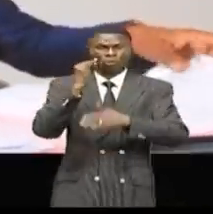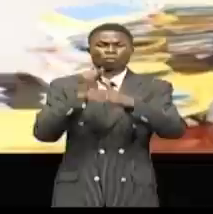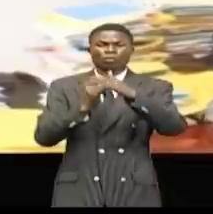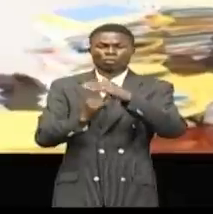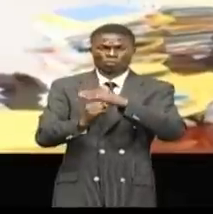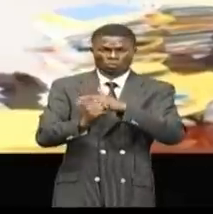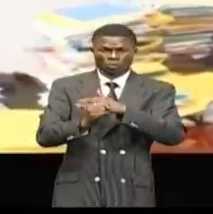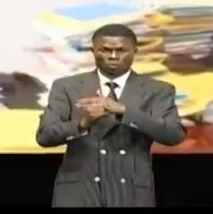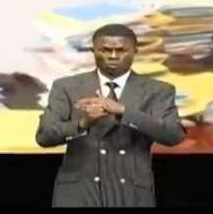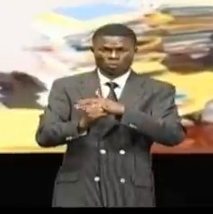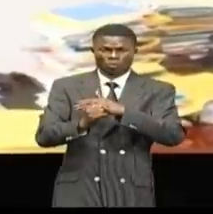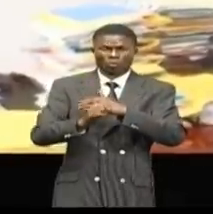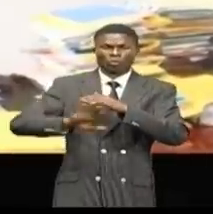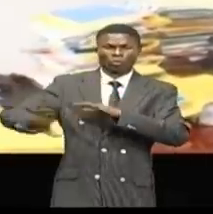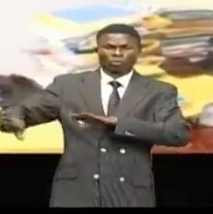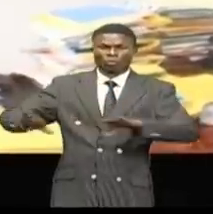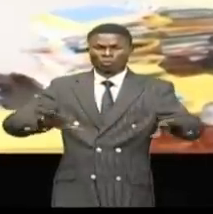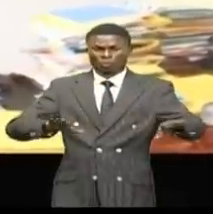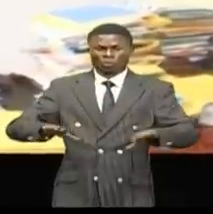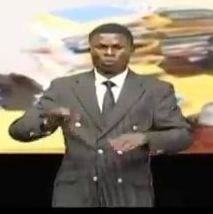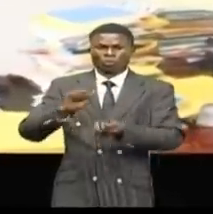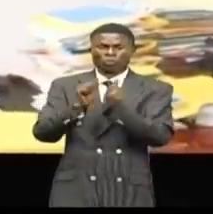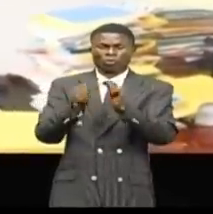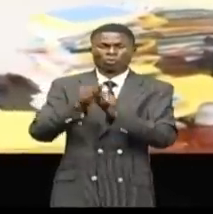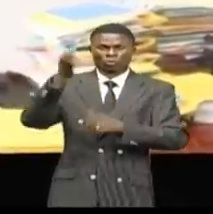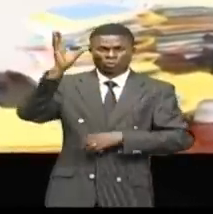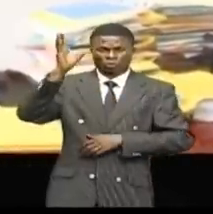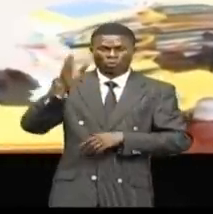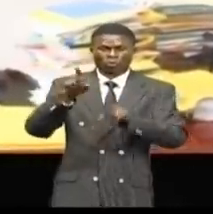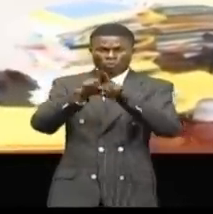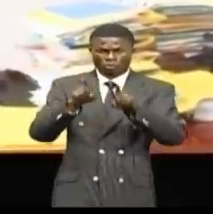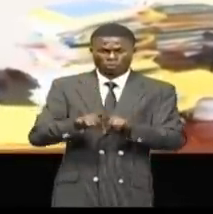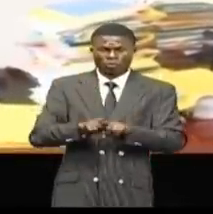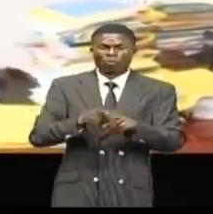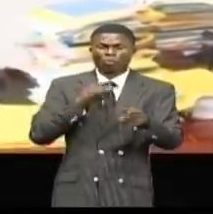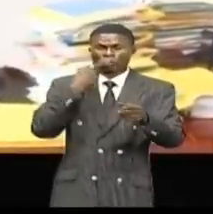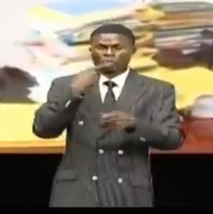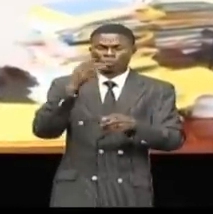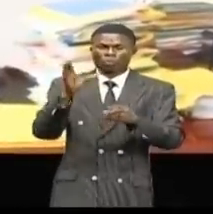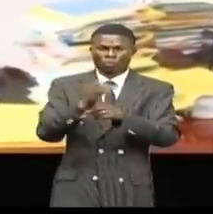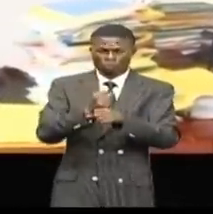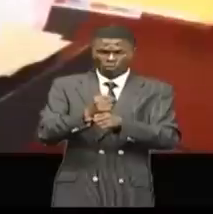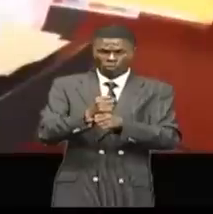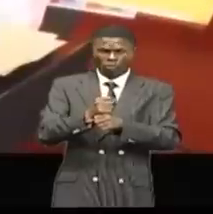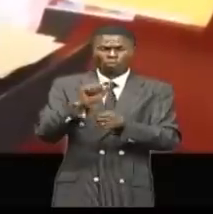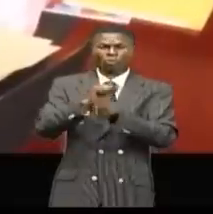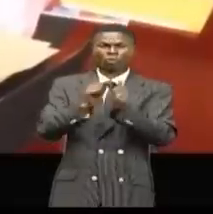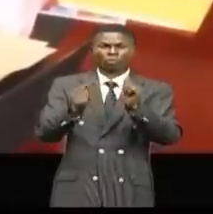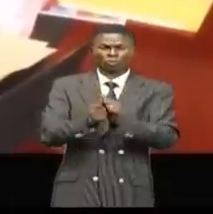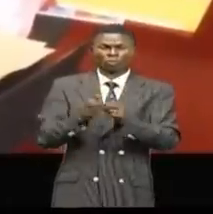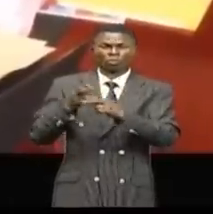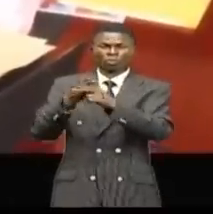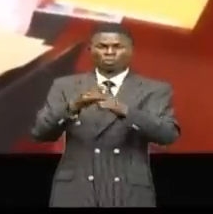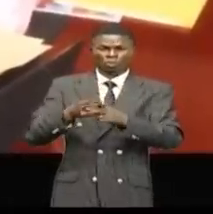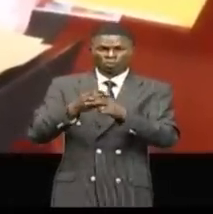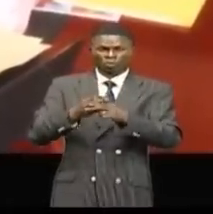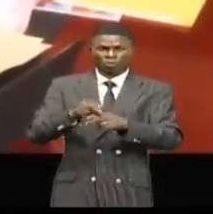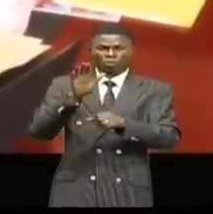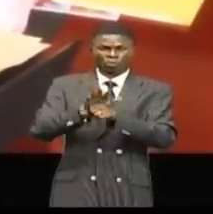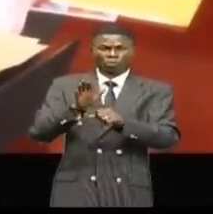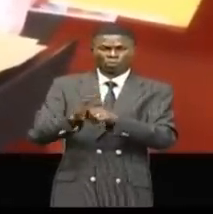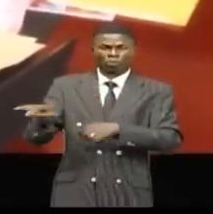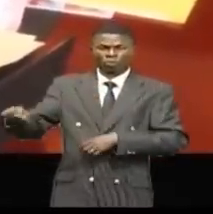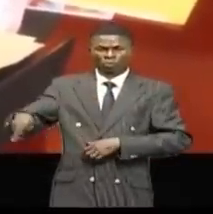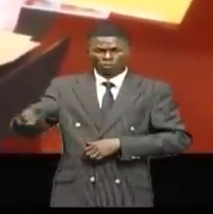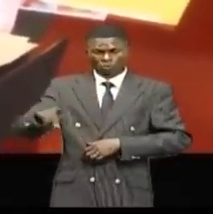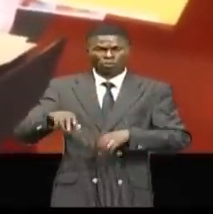l'Intérieur, Décentralisation et Affaires coutumières, a aussi succinctement brossé la situation sécuritaire dans plusieurs provinces